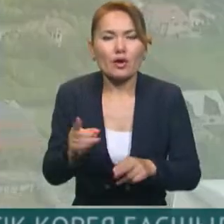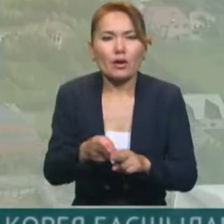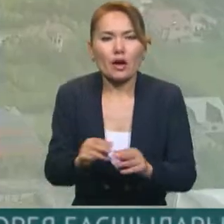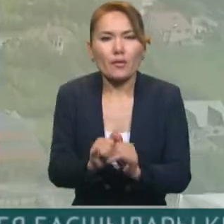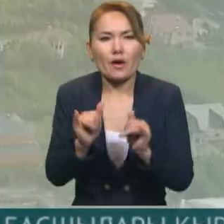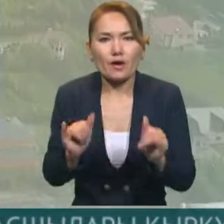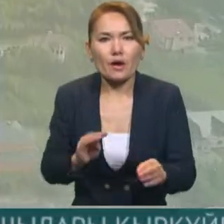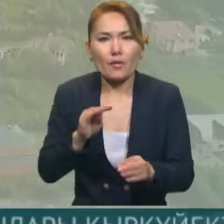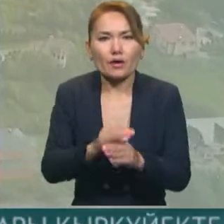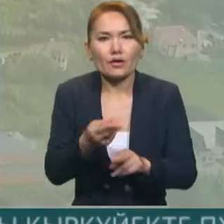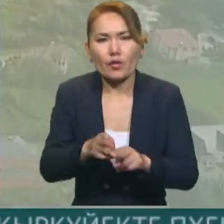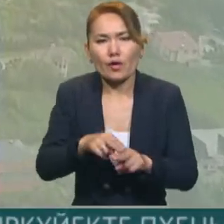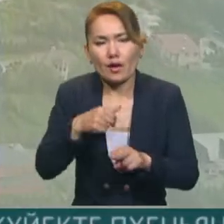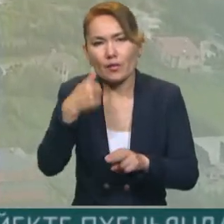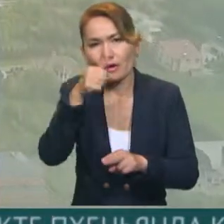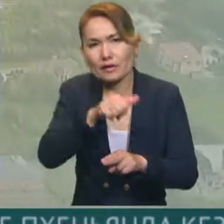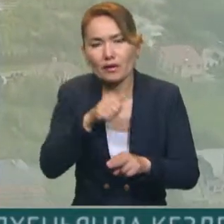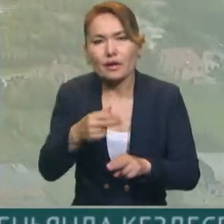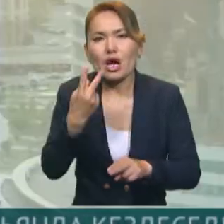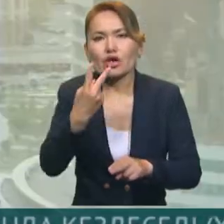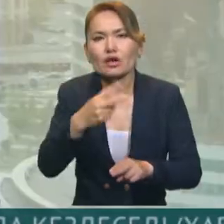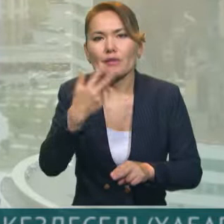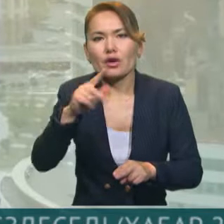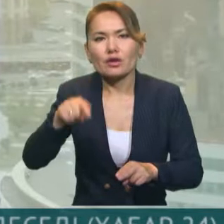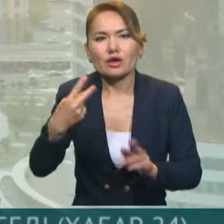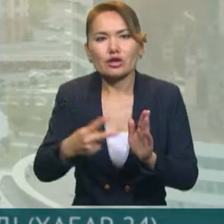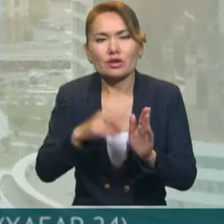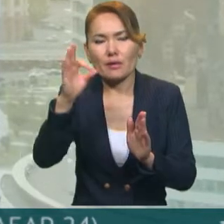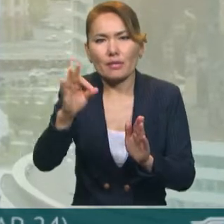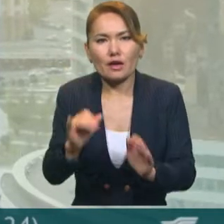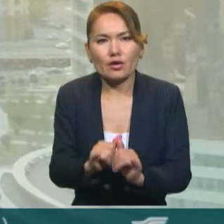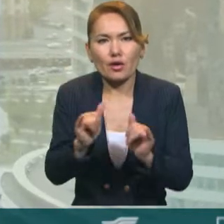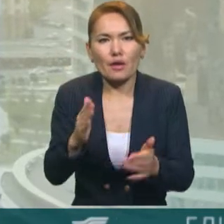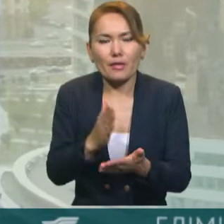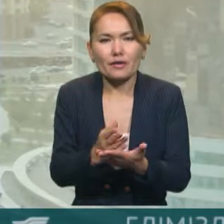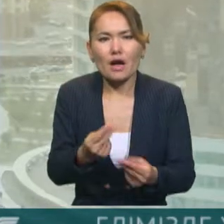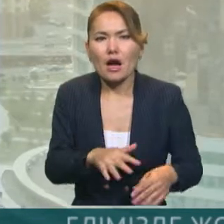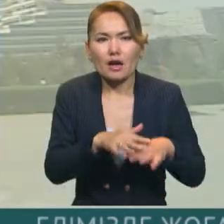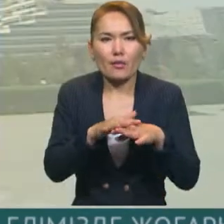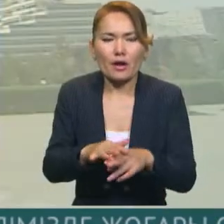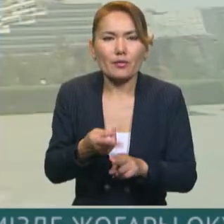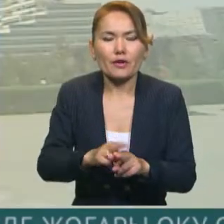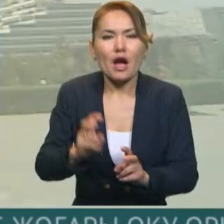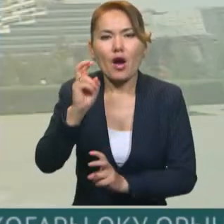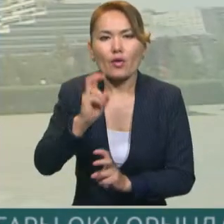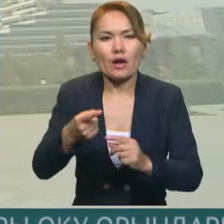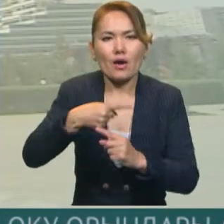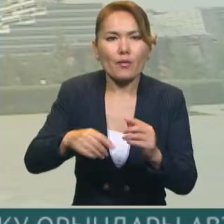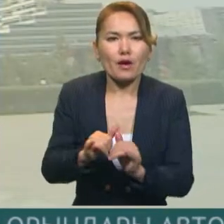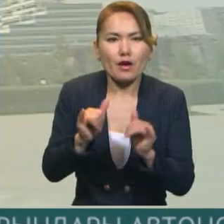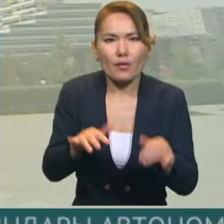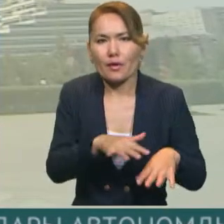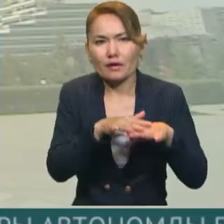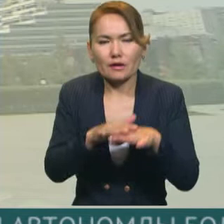де едәуір артып келеді. Осы жолғы көрсеткіш 23,7%-ке тең. Инвестициялардың басым бөлігі өнеркәсіп салаларына